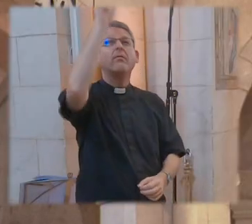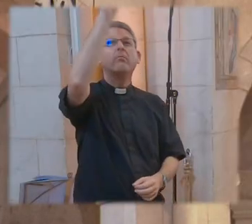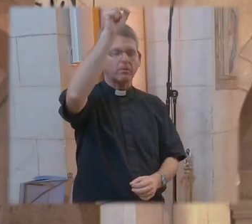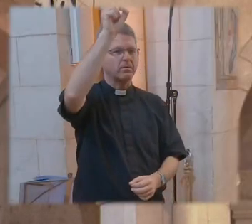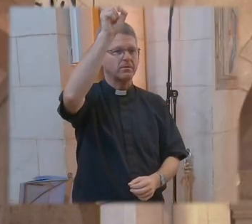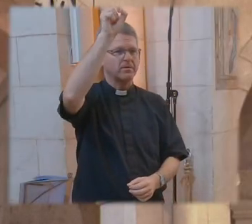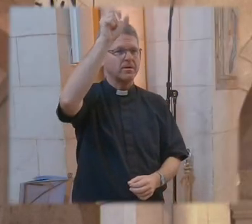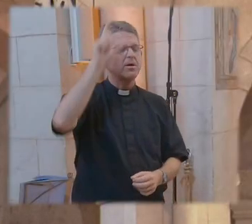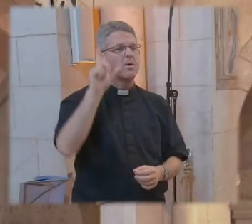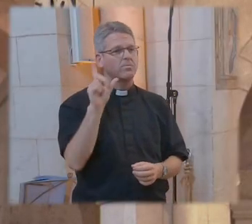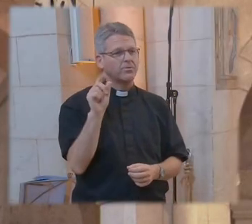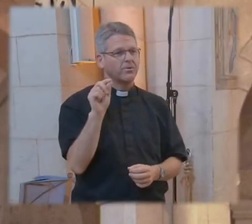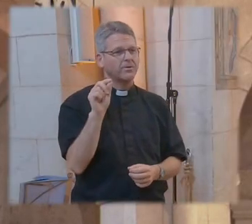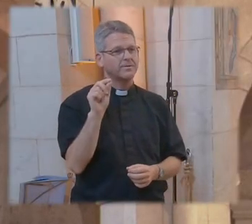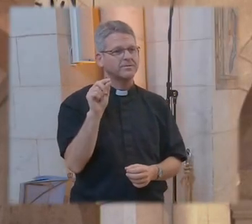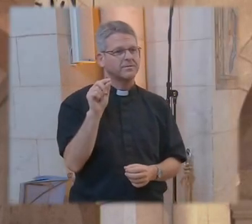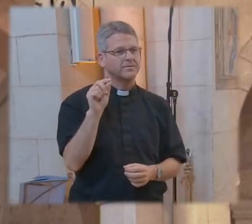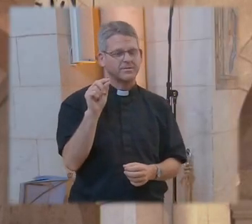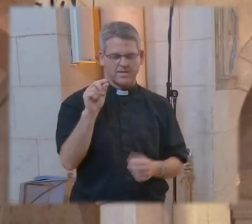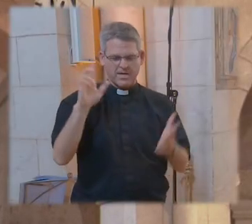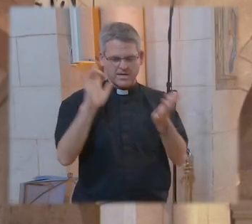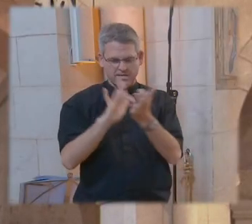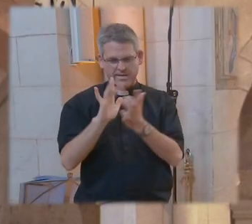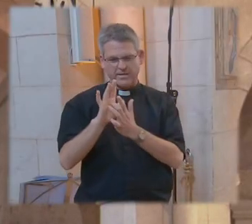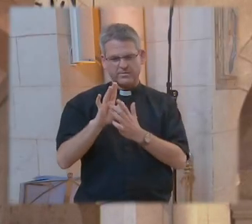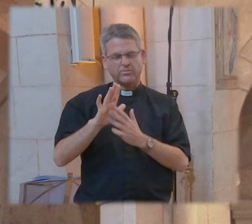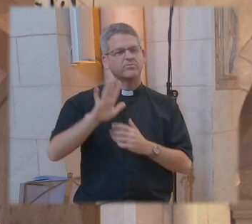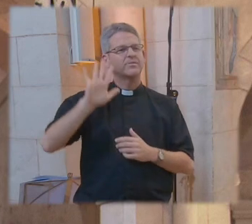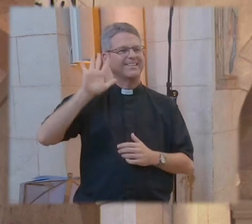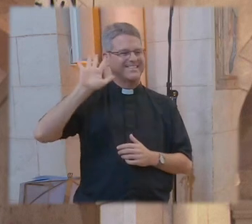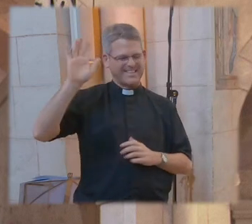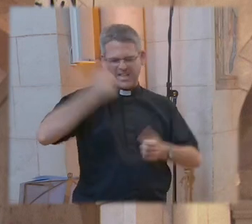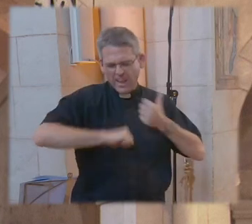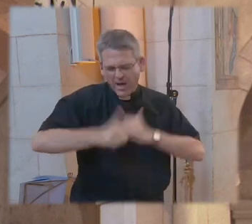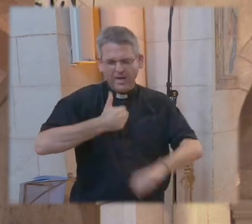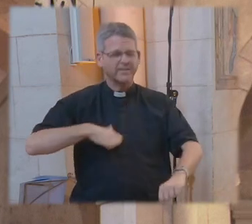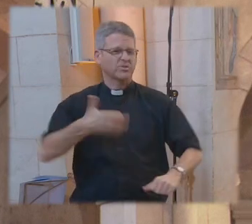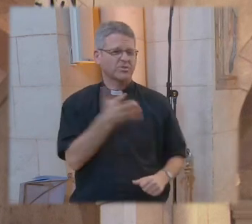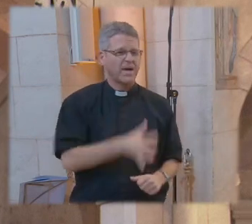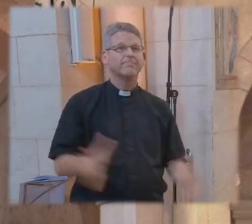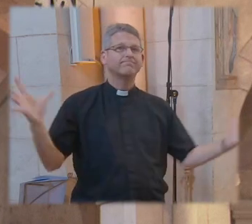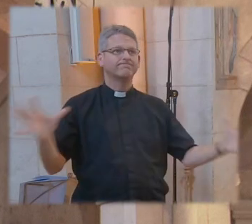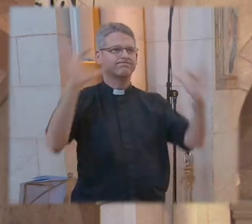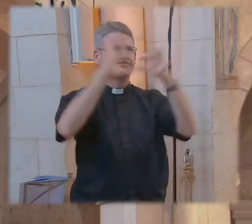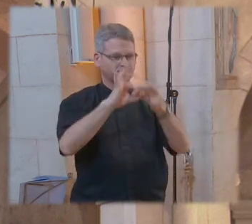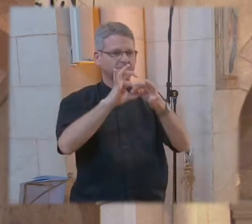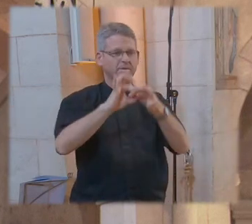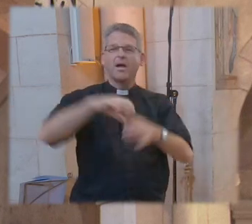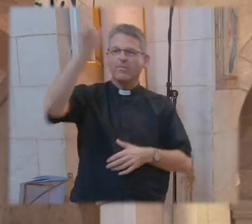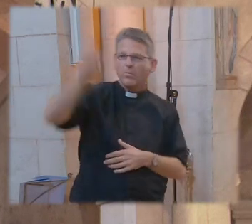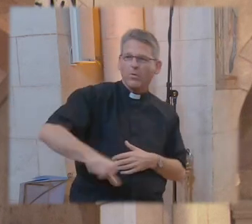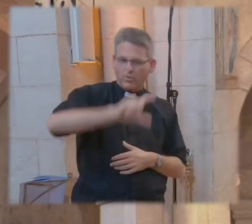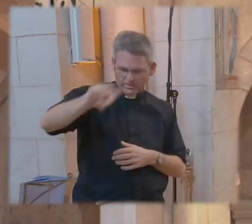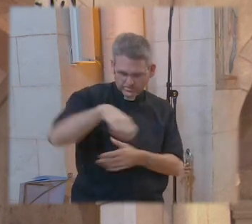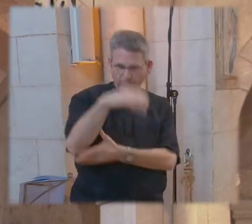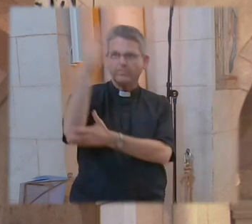dafür, dass auch die Erniedrigung Jesu in seinem Leiden und Sterben bereits Erhöhung ist.